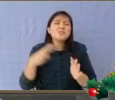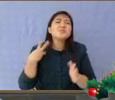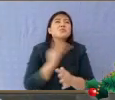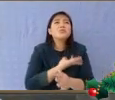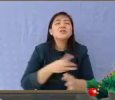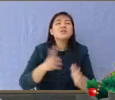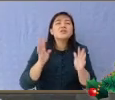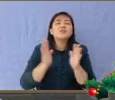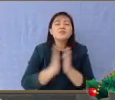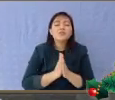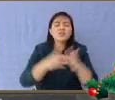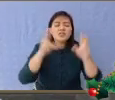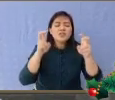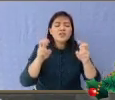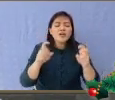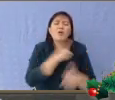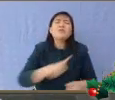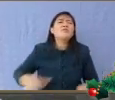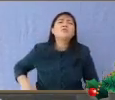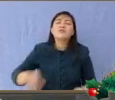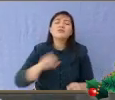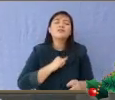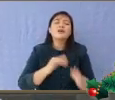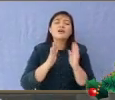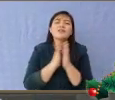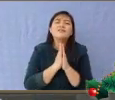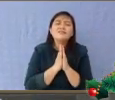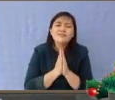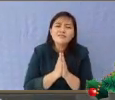ko. 2021 na wala pa po akong biyanan.